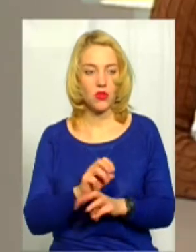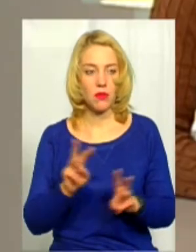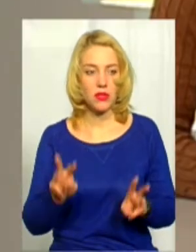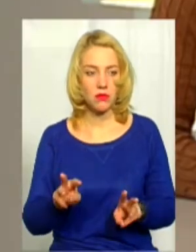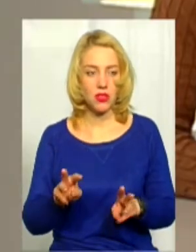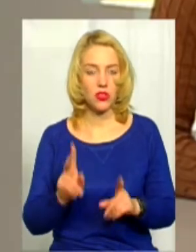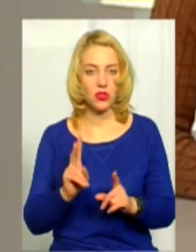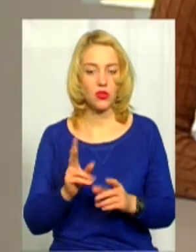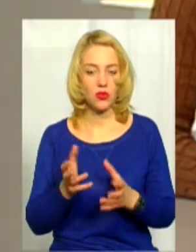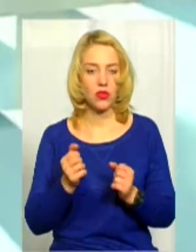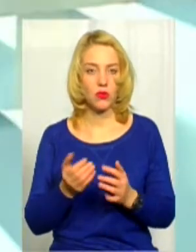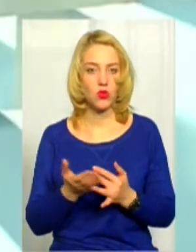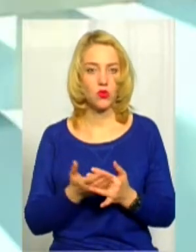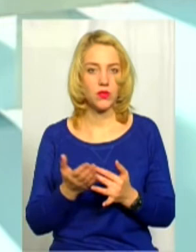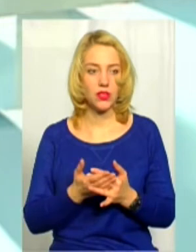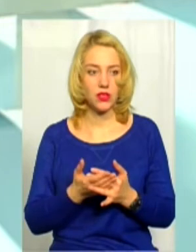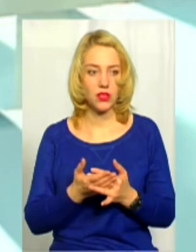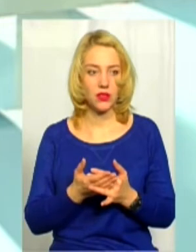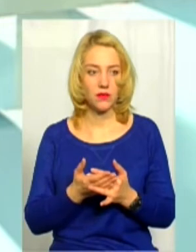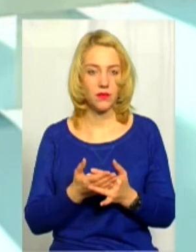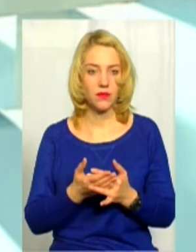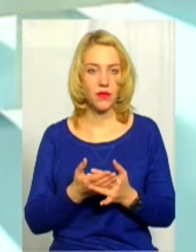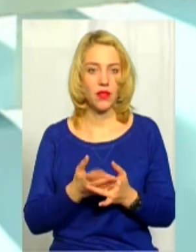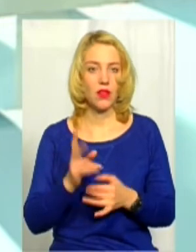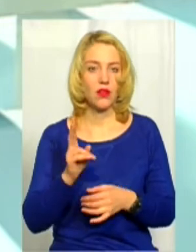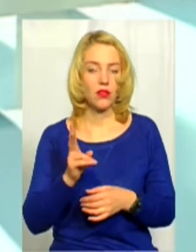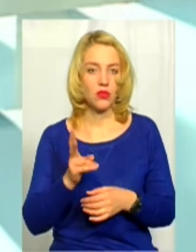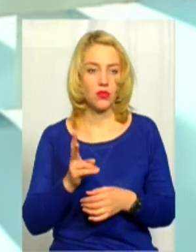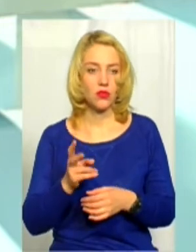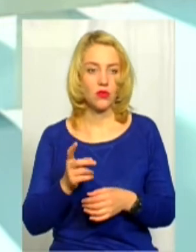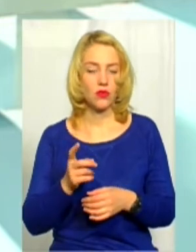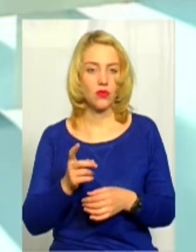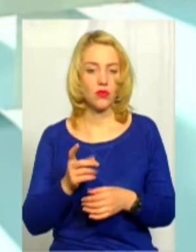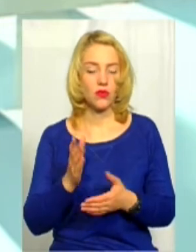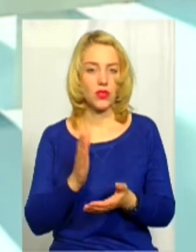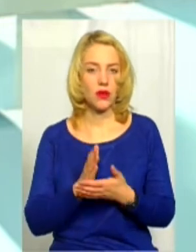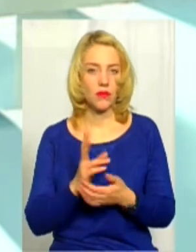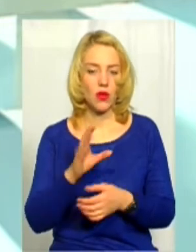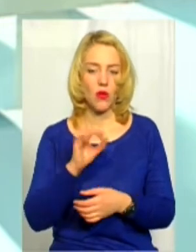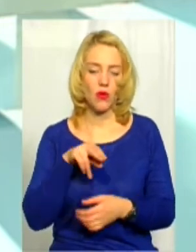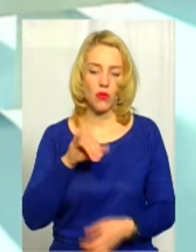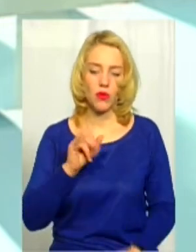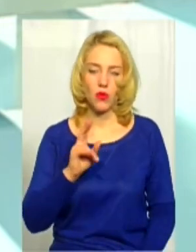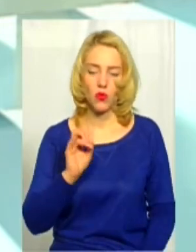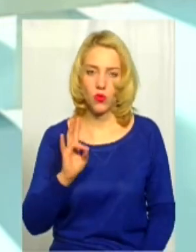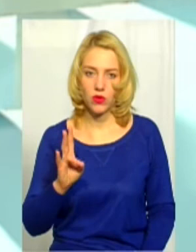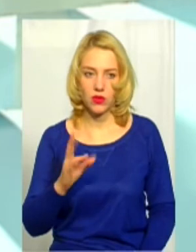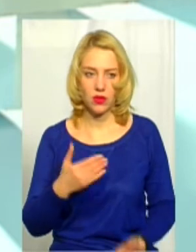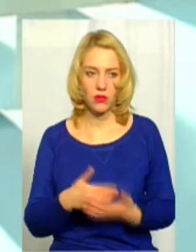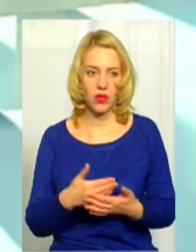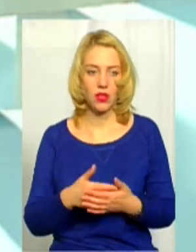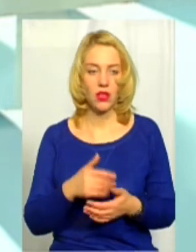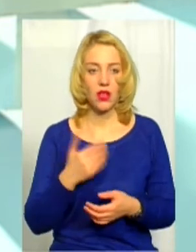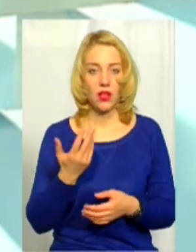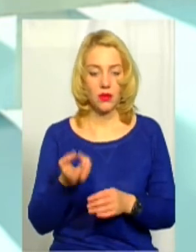малозабезпечені, отримували субсидії, в силу того, що вони являються якимись там опікунами і так далі, і так далі. І от